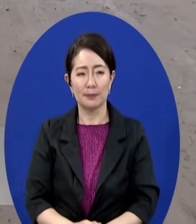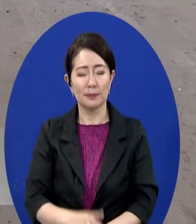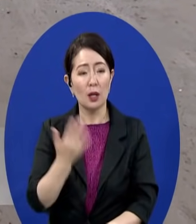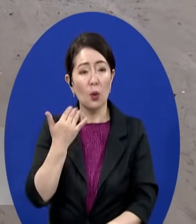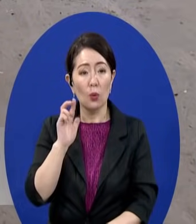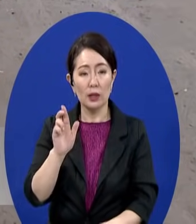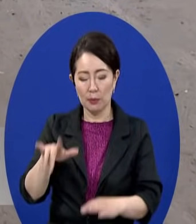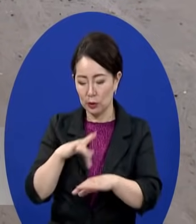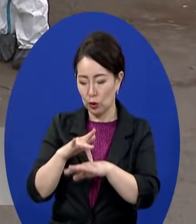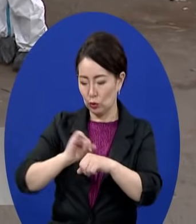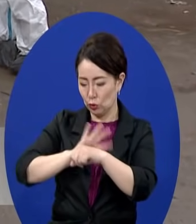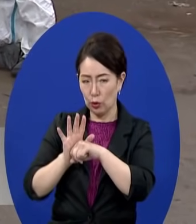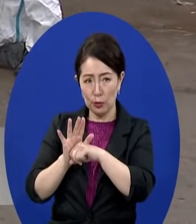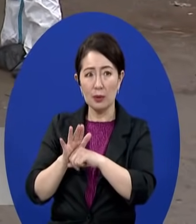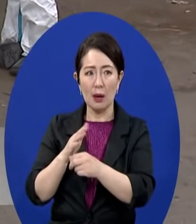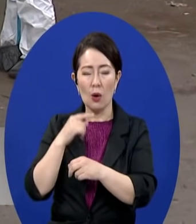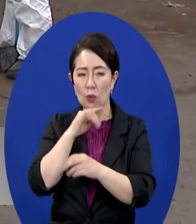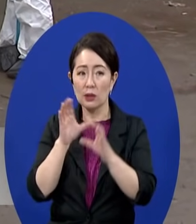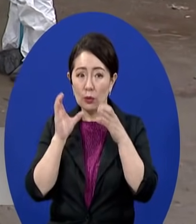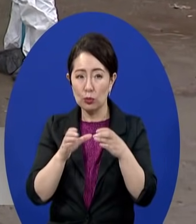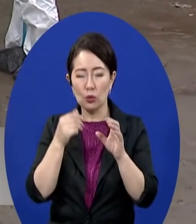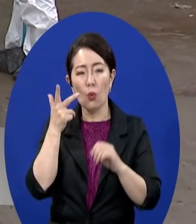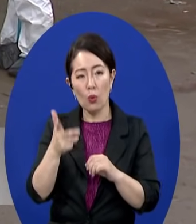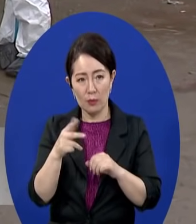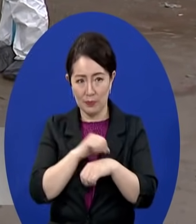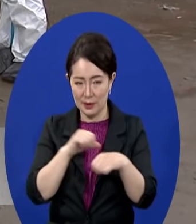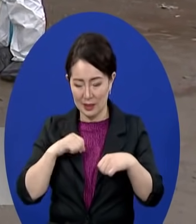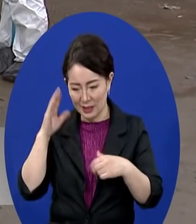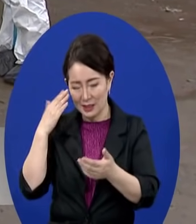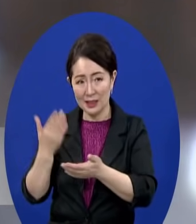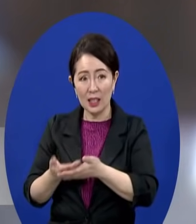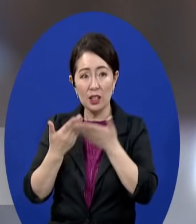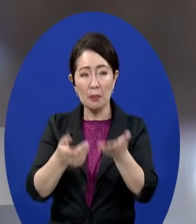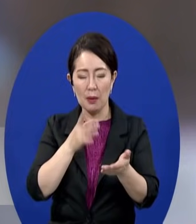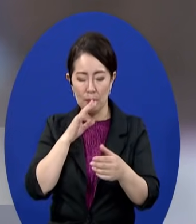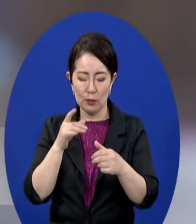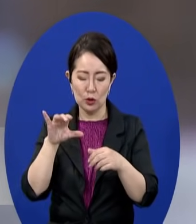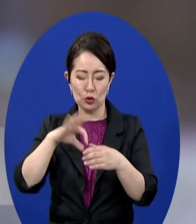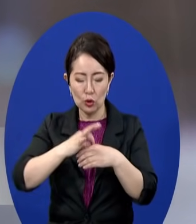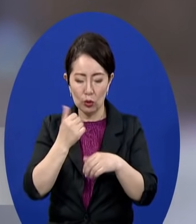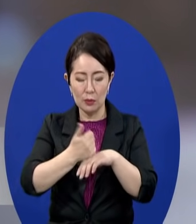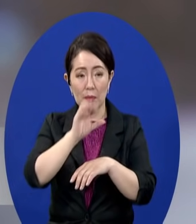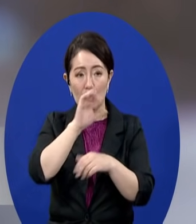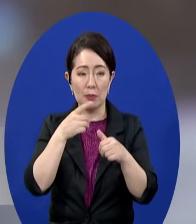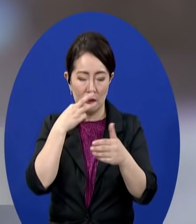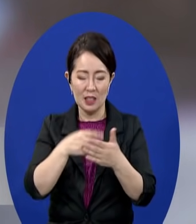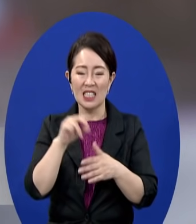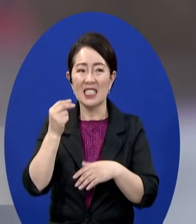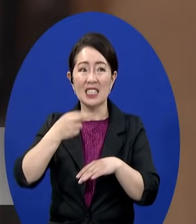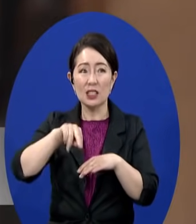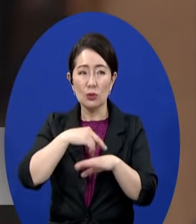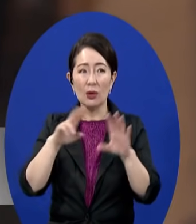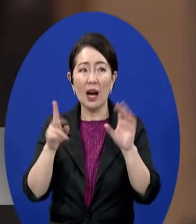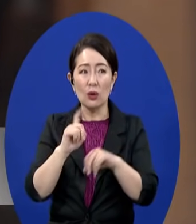Улаанбаатар хотод ковидын хөл хорийнд буюу улаан бүсэд 3,000 гаруй иргэн санал өгөхөөр сонгуулийн ерхий ороонд бүртгүүлжээ. Нийслэлийн Чингэлтэй дүүргийн 12 дугаар